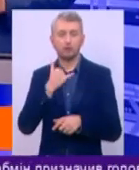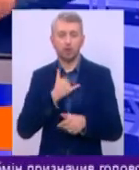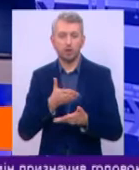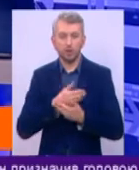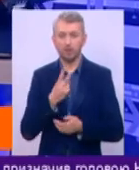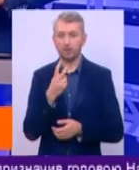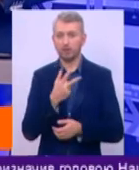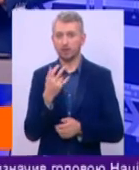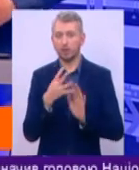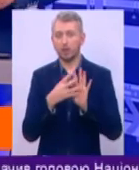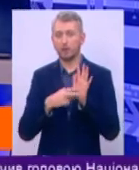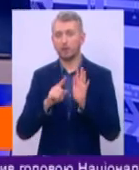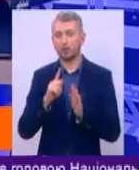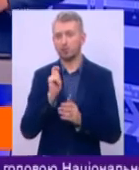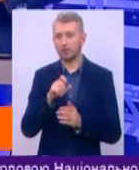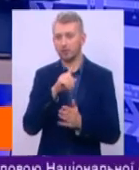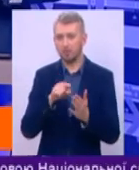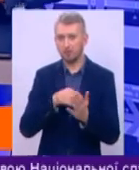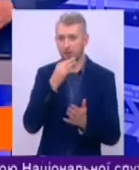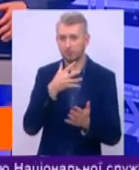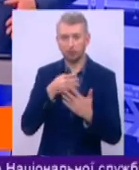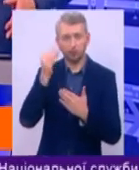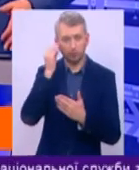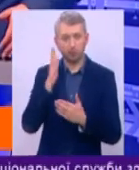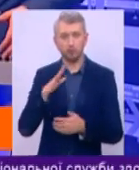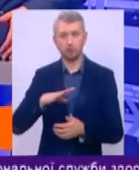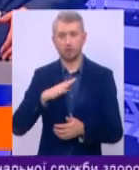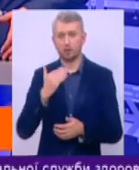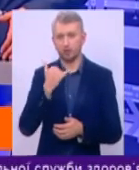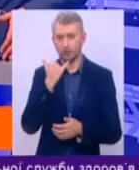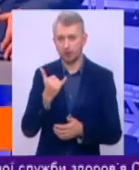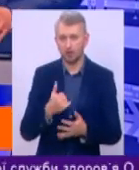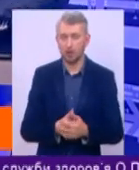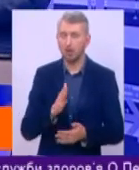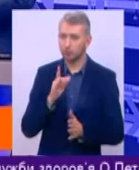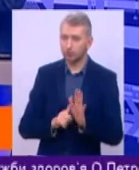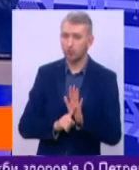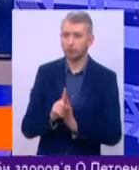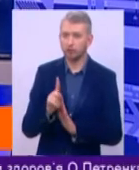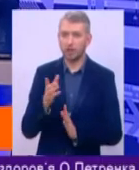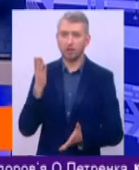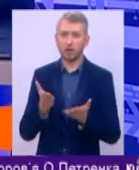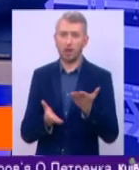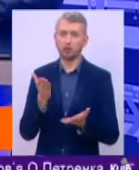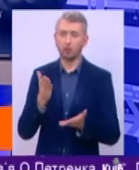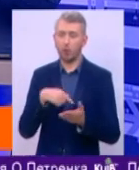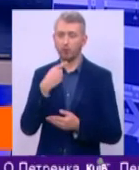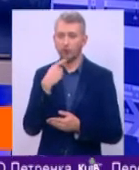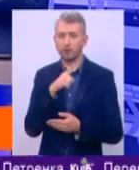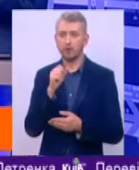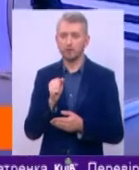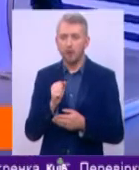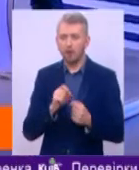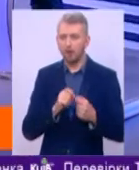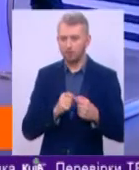223-09-71, поставити свої запитання, висловити свої думки. Будемо чекати на ваші дзвіночки. Пані Галино, будемо розпочинати. Власне, якщо говорити за